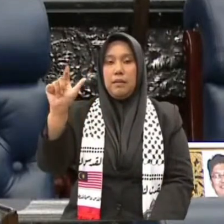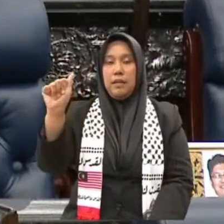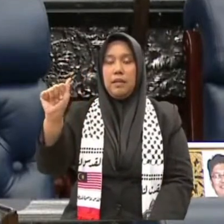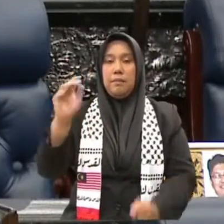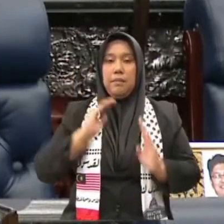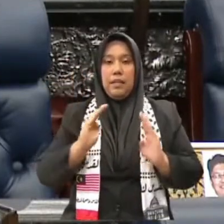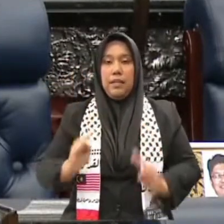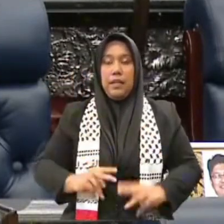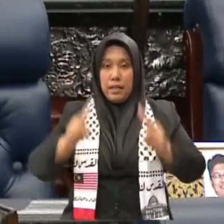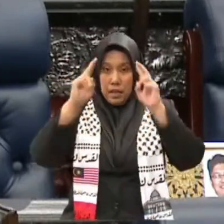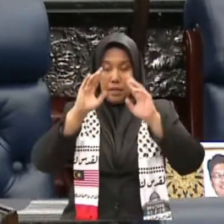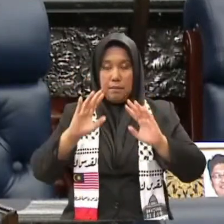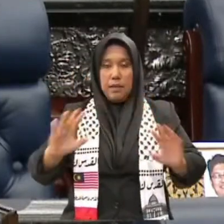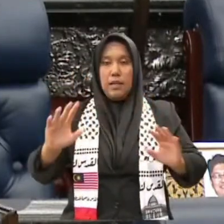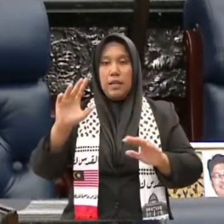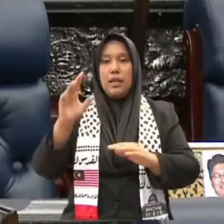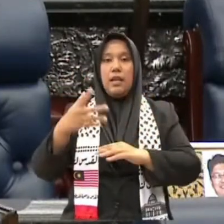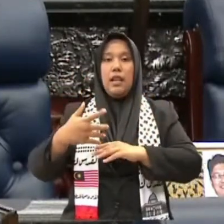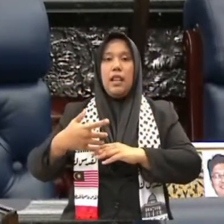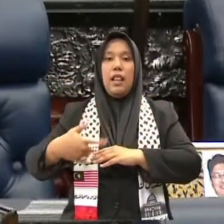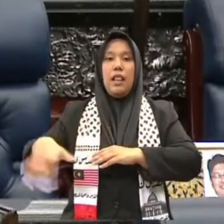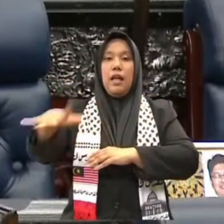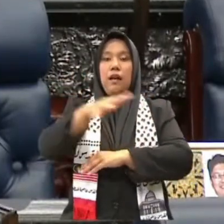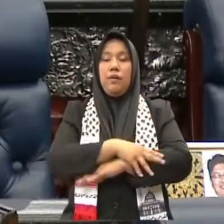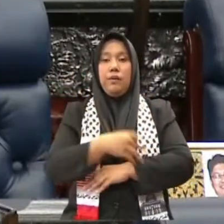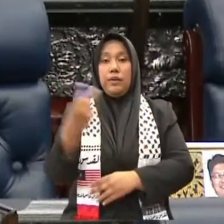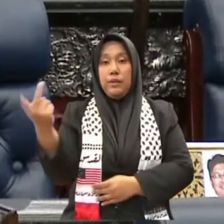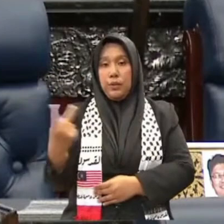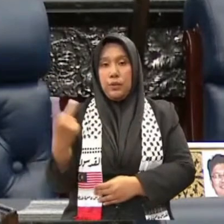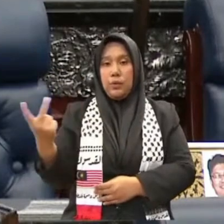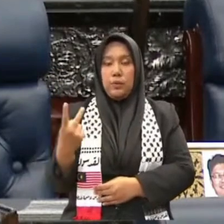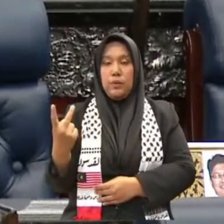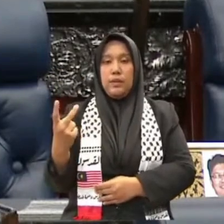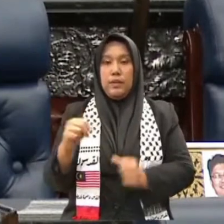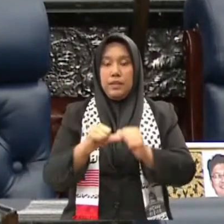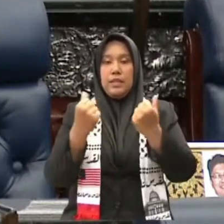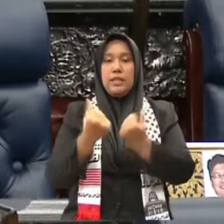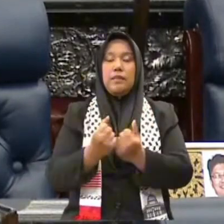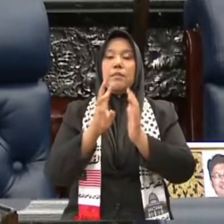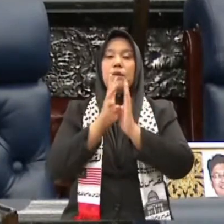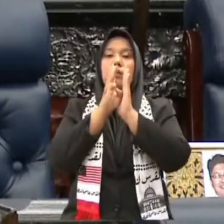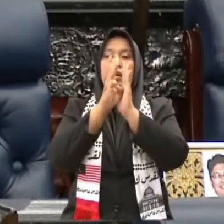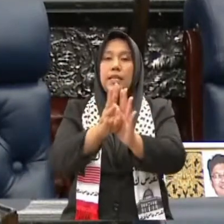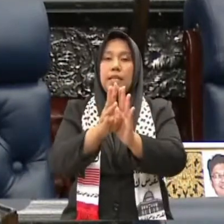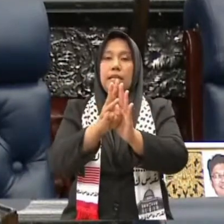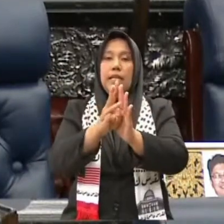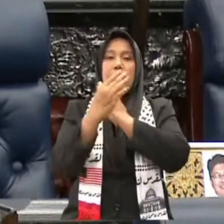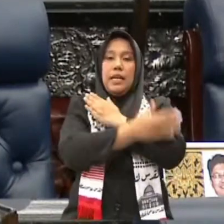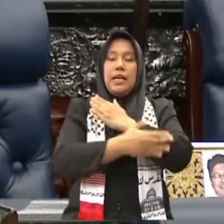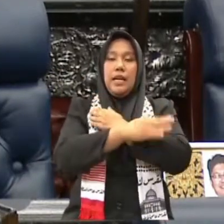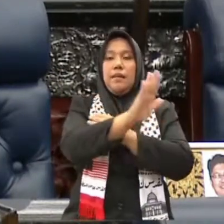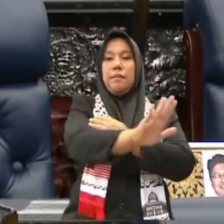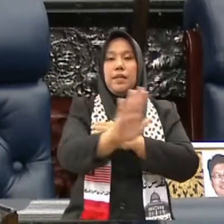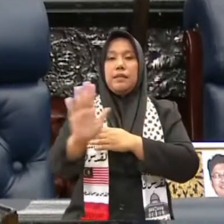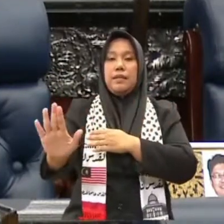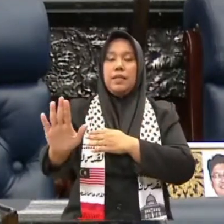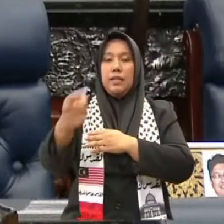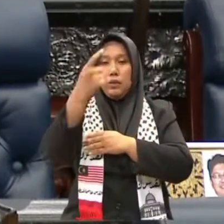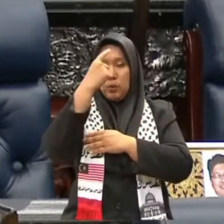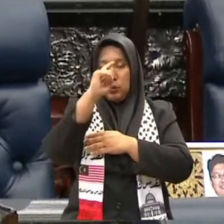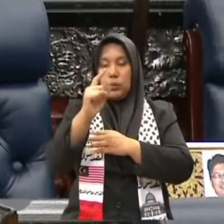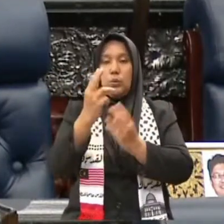kedua-dua agensi ini adalah mewakili negara masing-masing dalam usaha mencari